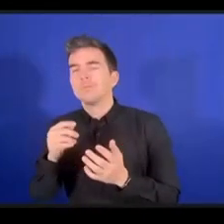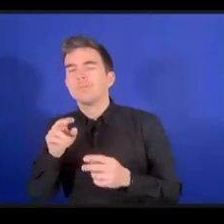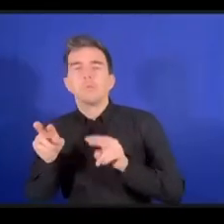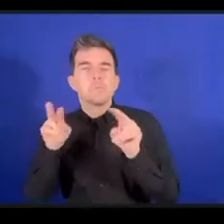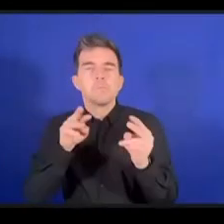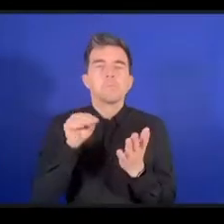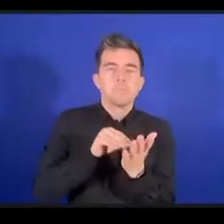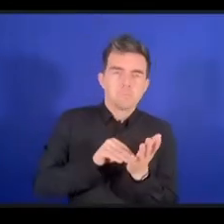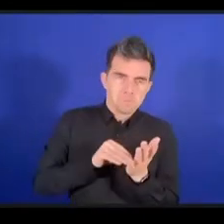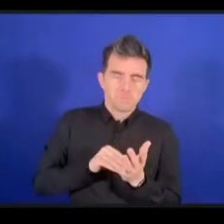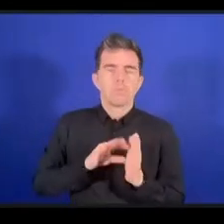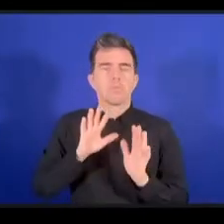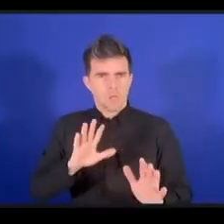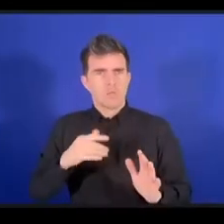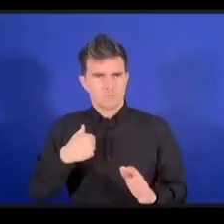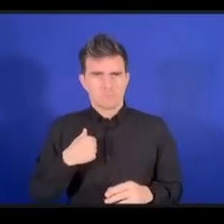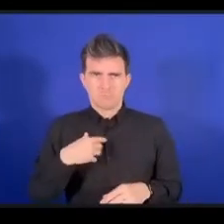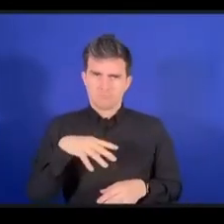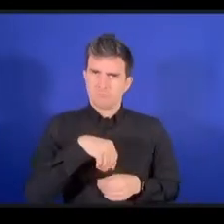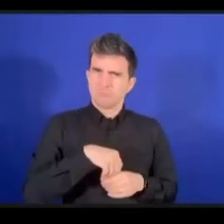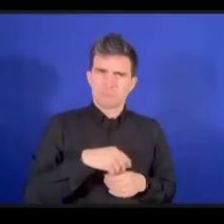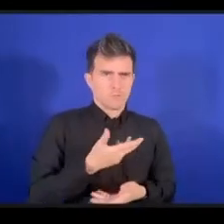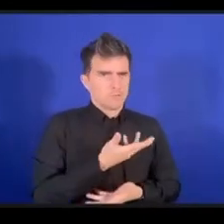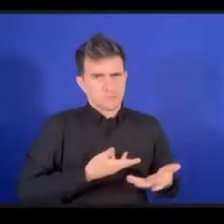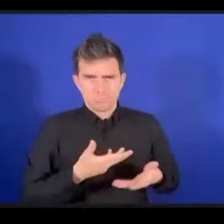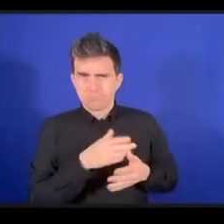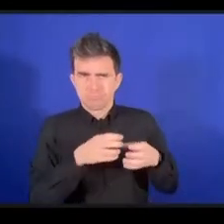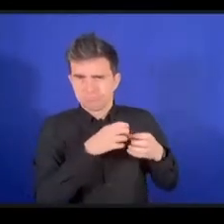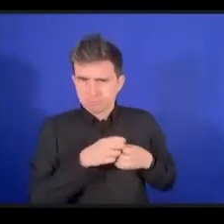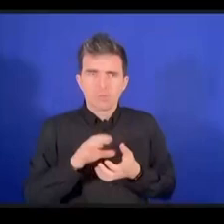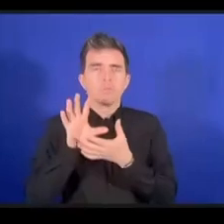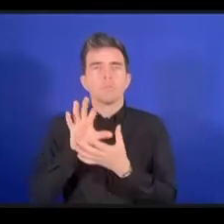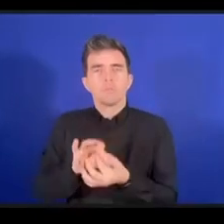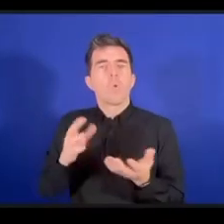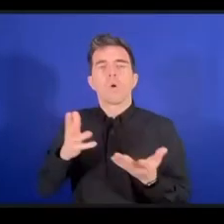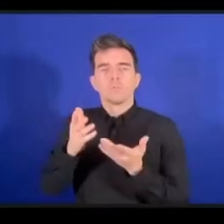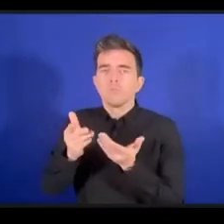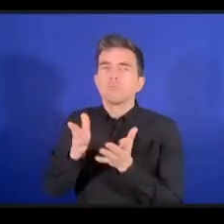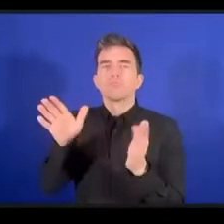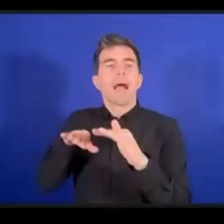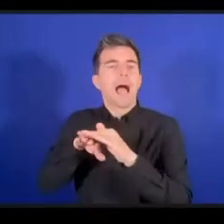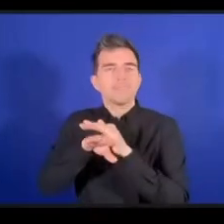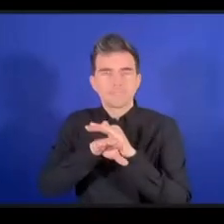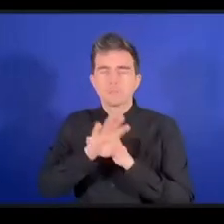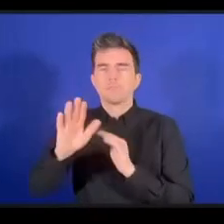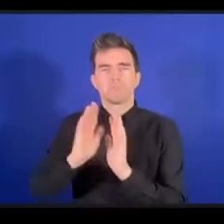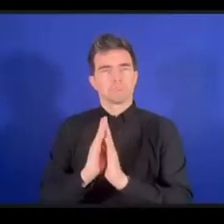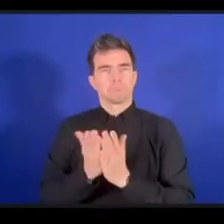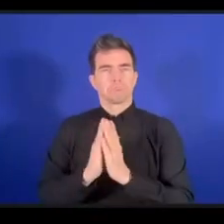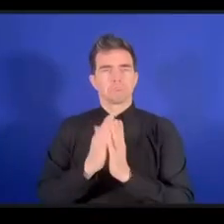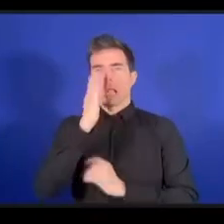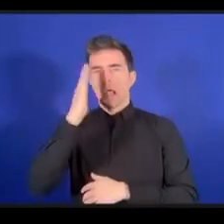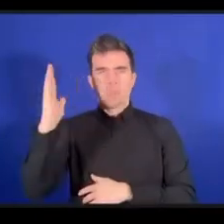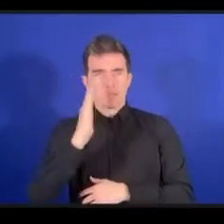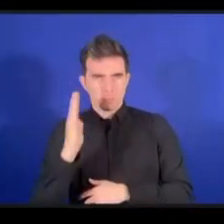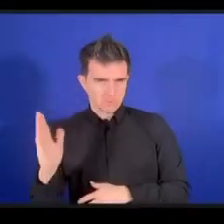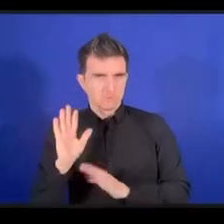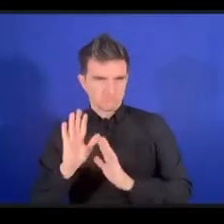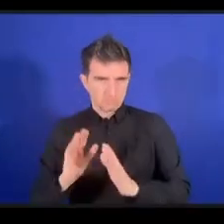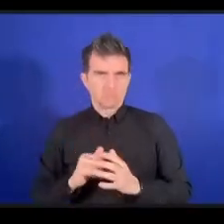有关公开准入和图书馆的代表。我想强调两点，